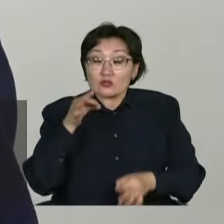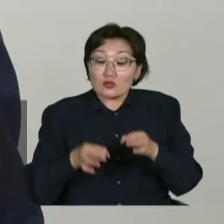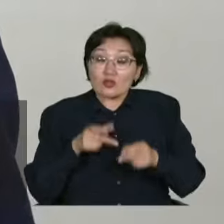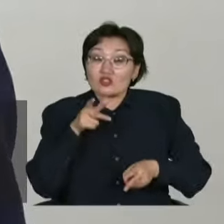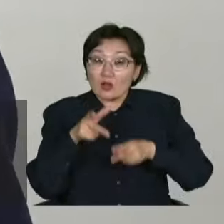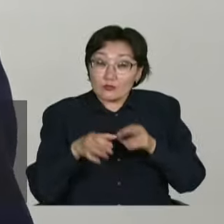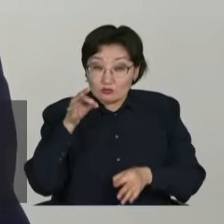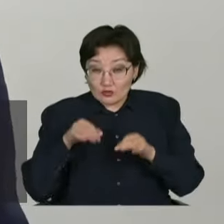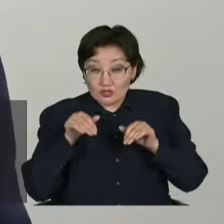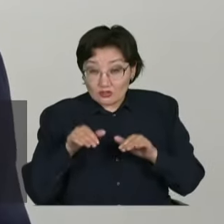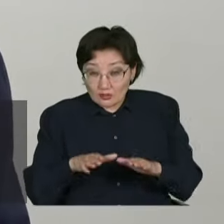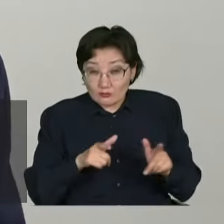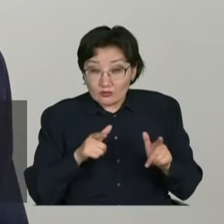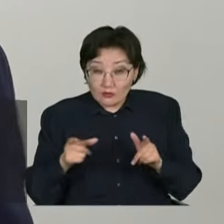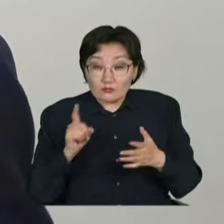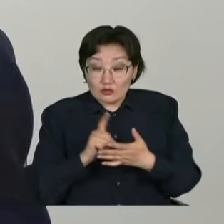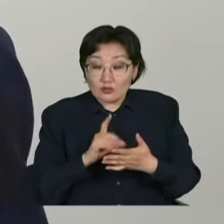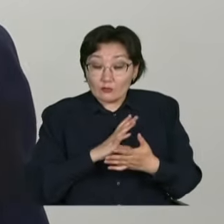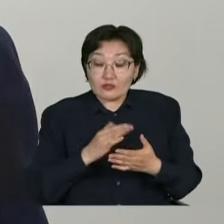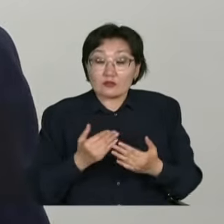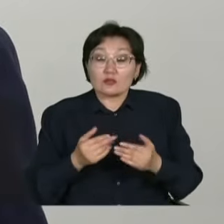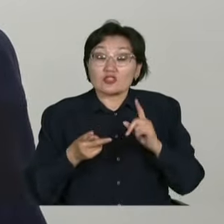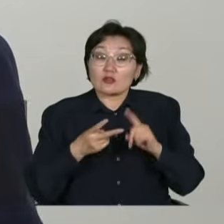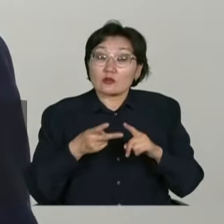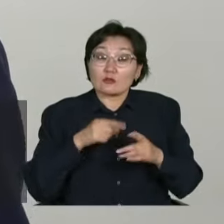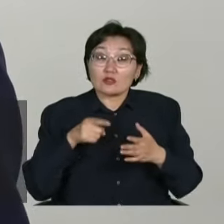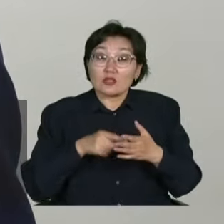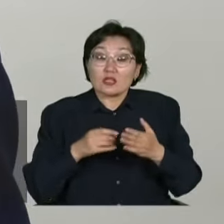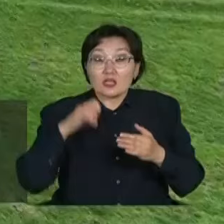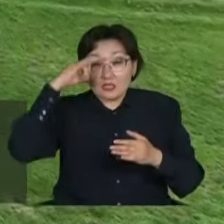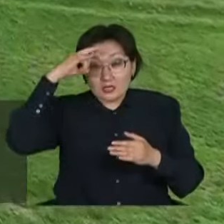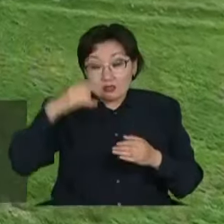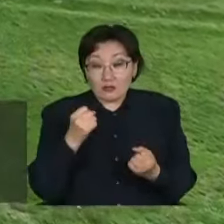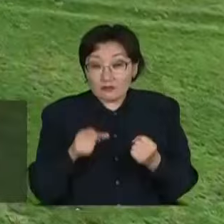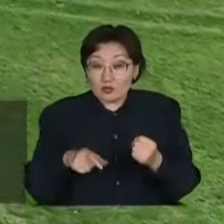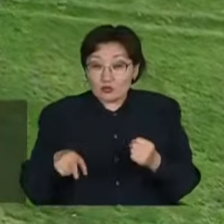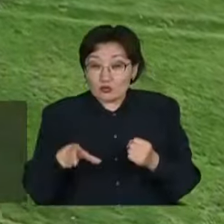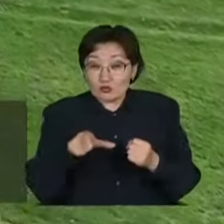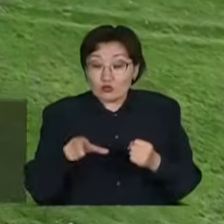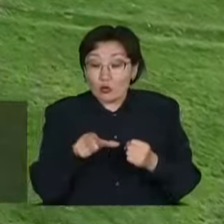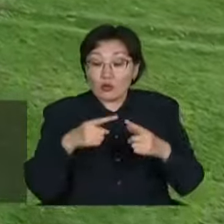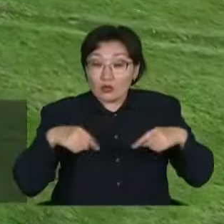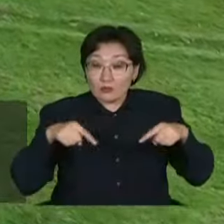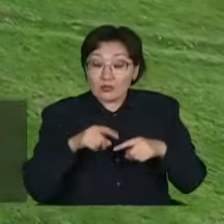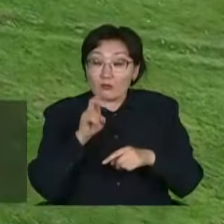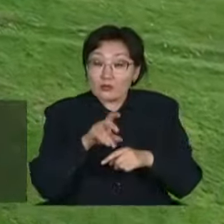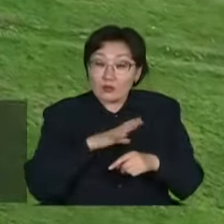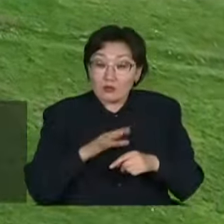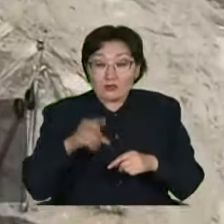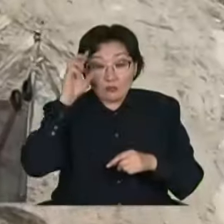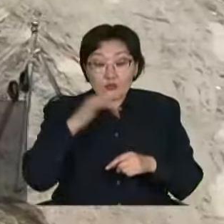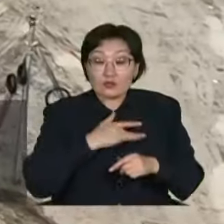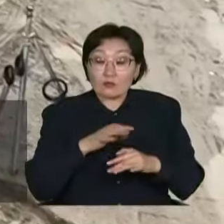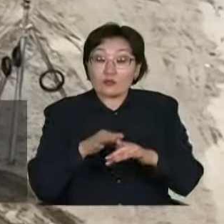шықсын. Или болмаса, жоқ болмаса, жаңа айттым ғой, ең кішінші мәселесін. Қазавтожолға барсын. Ал көлік министрлігінен жерді мемлекет меншігіне